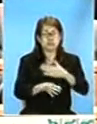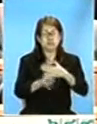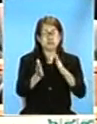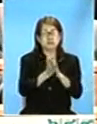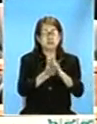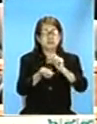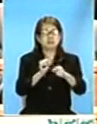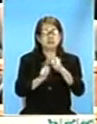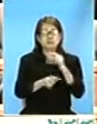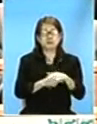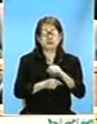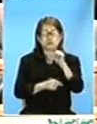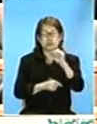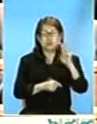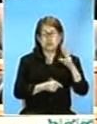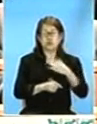วุฒิสภา